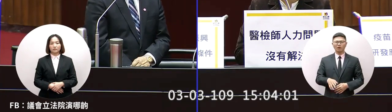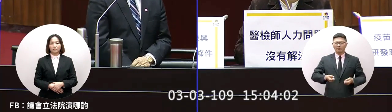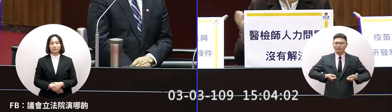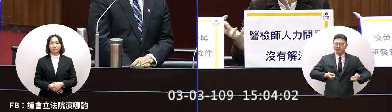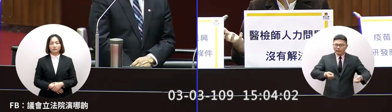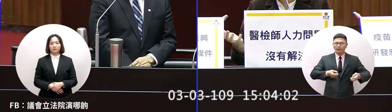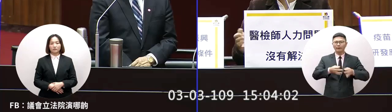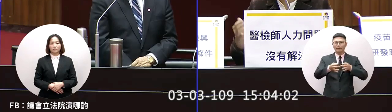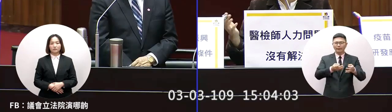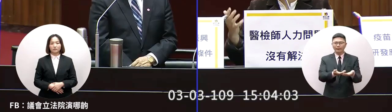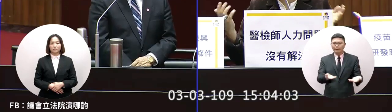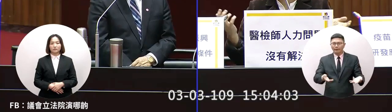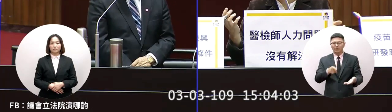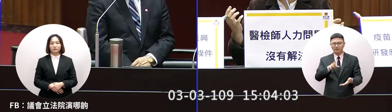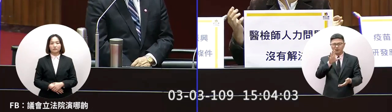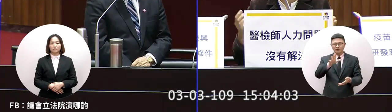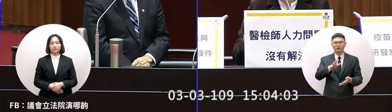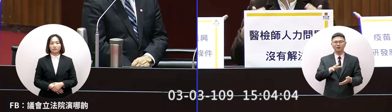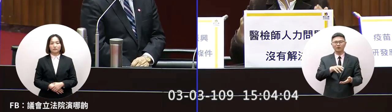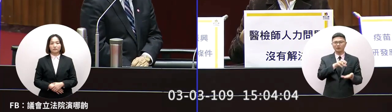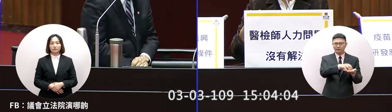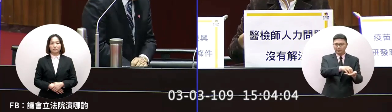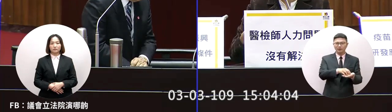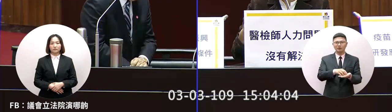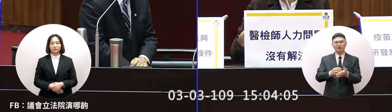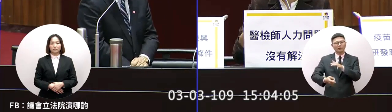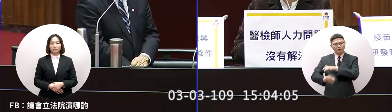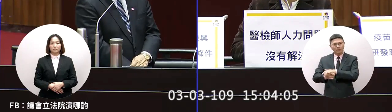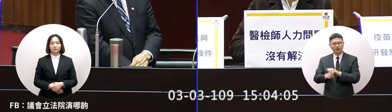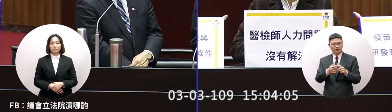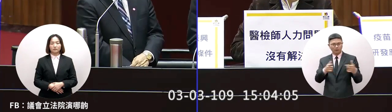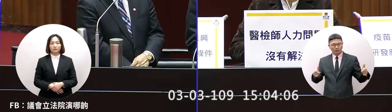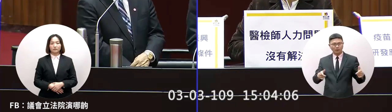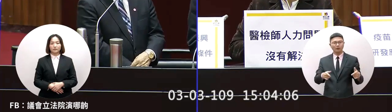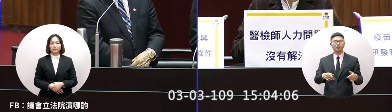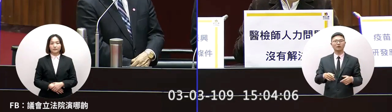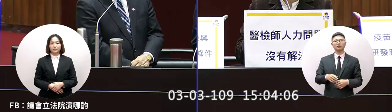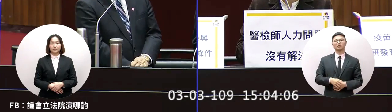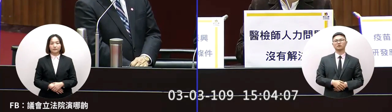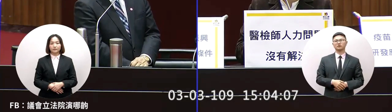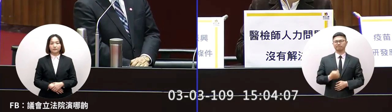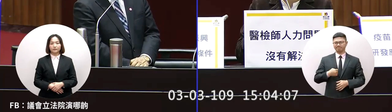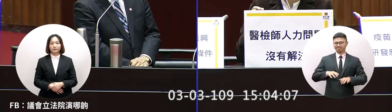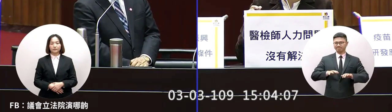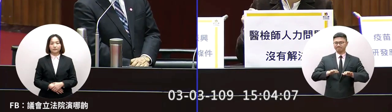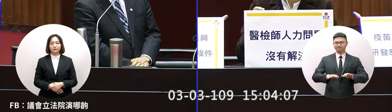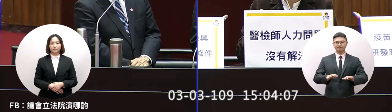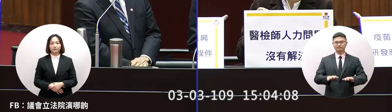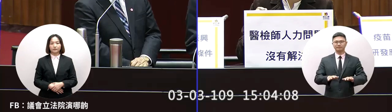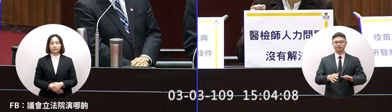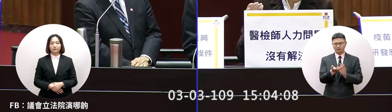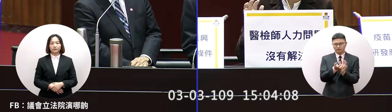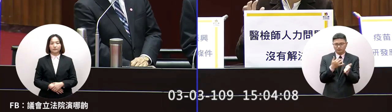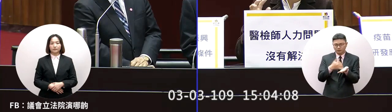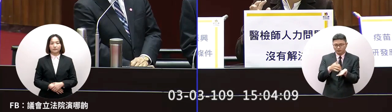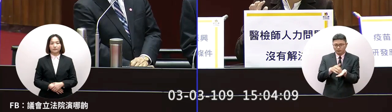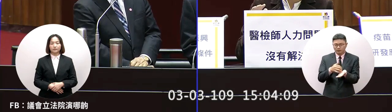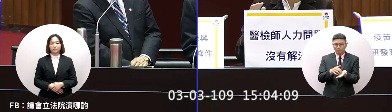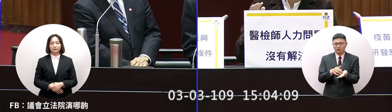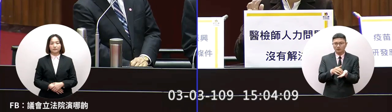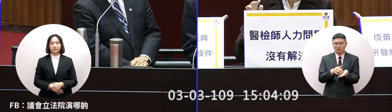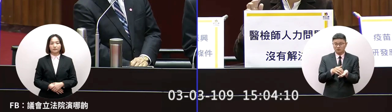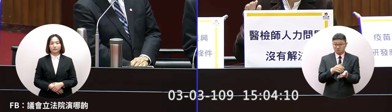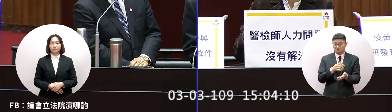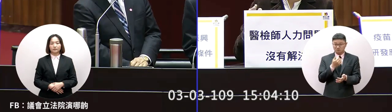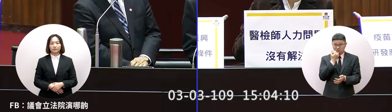有不合法的，还没有列入管理。那这一次的这个预算是不是可以加